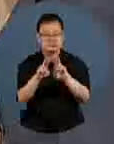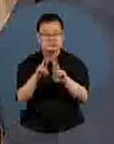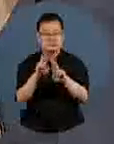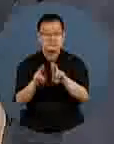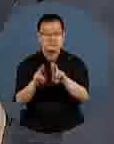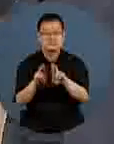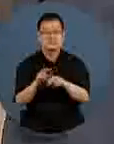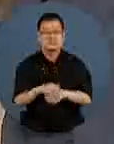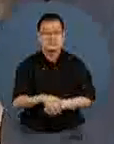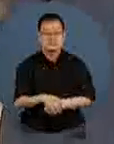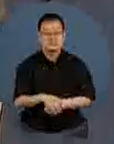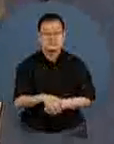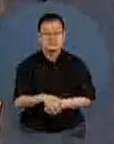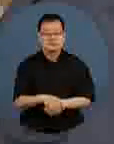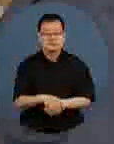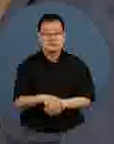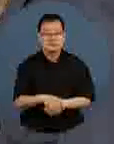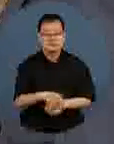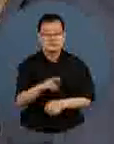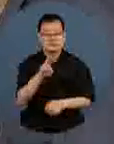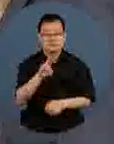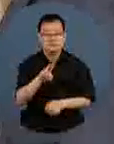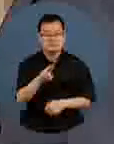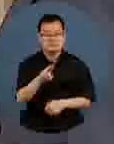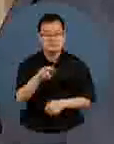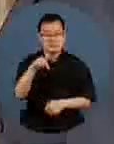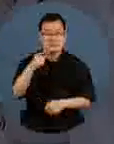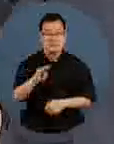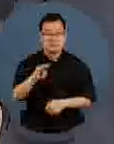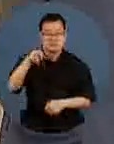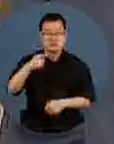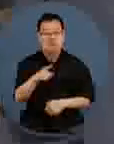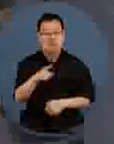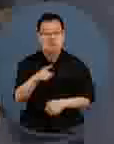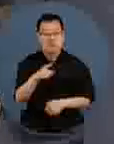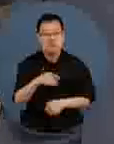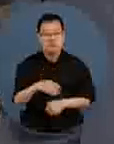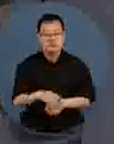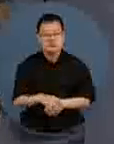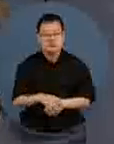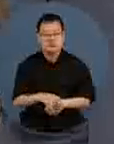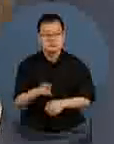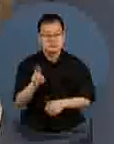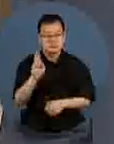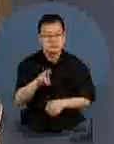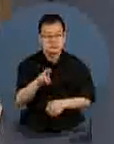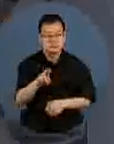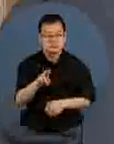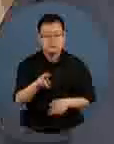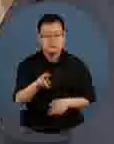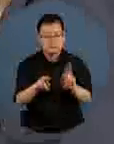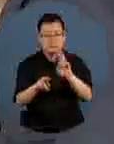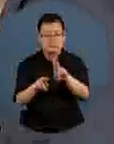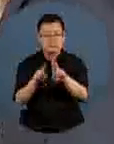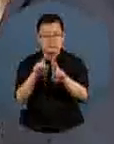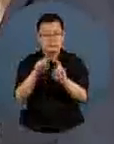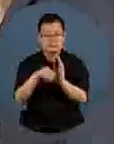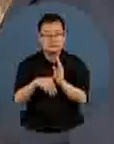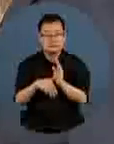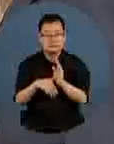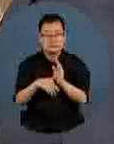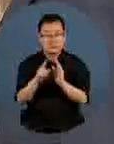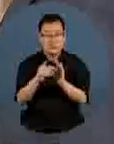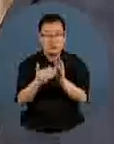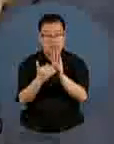되는데 일단 이렇게 늘어서 그 급소입니다. 그래서 하나 일단 젖히나요? 젖혀서 네. 이게